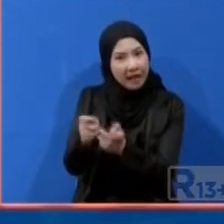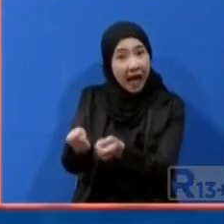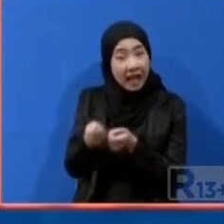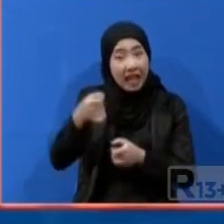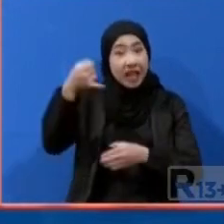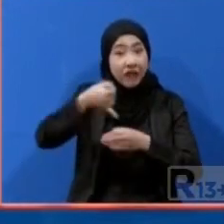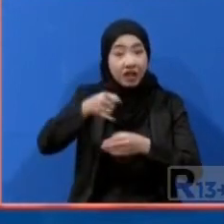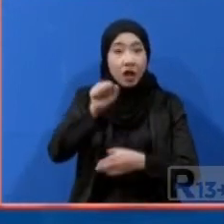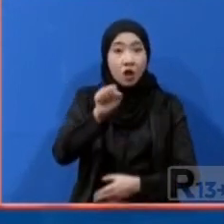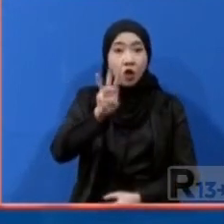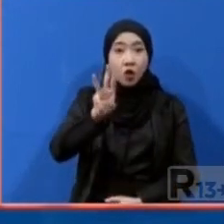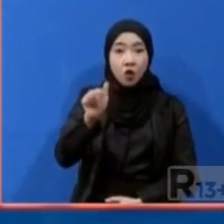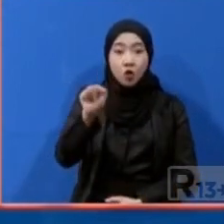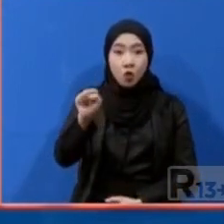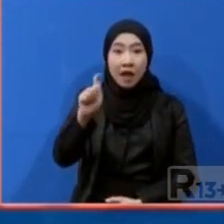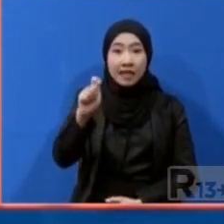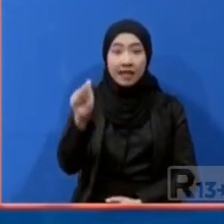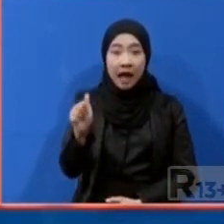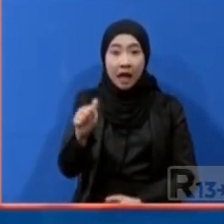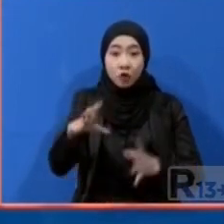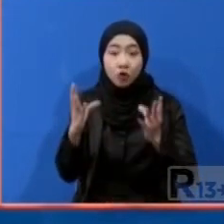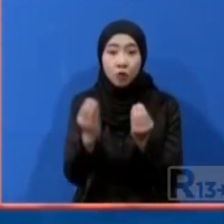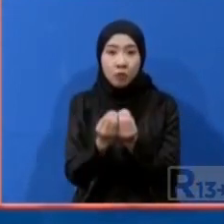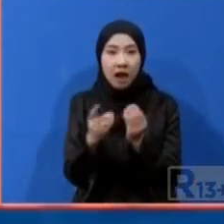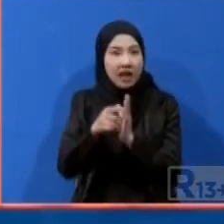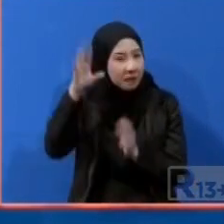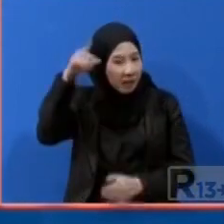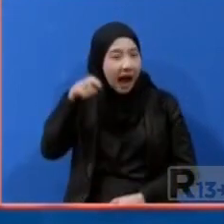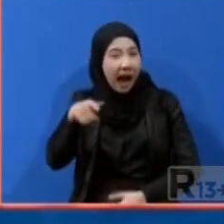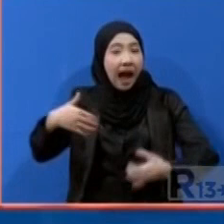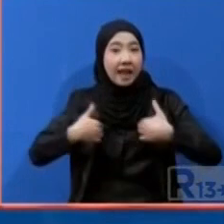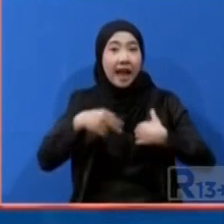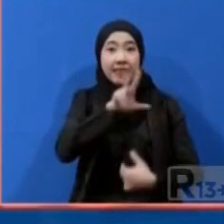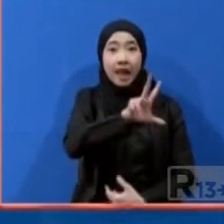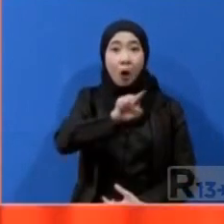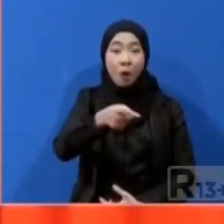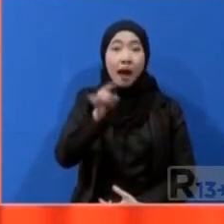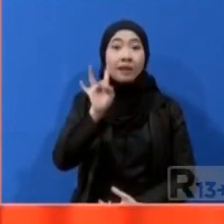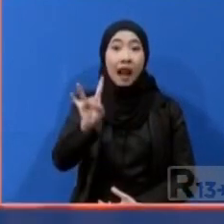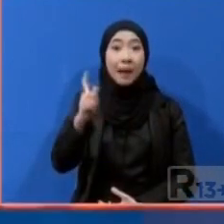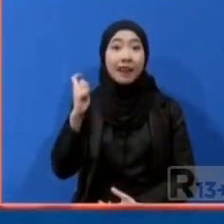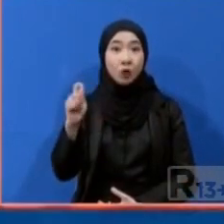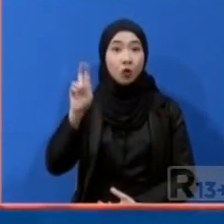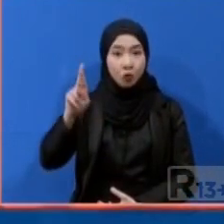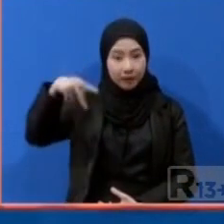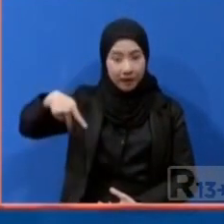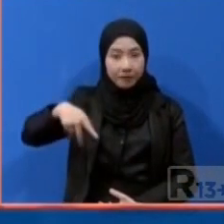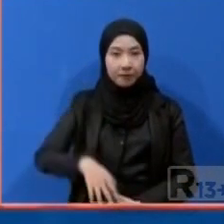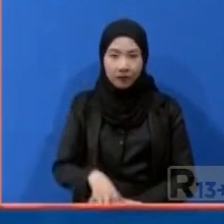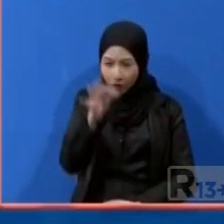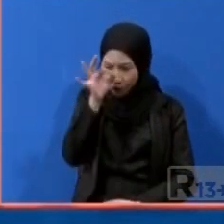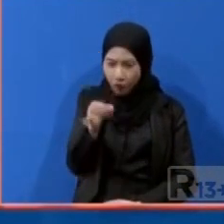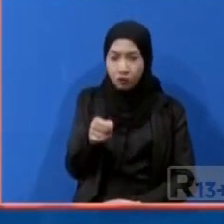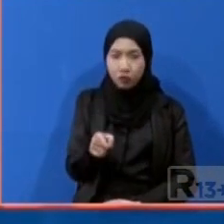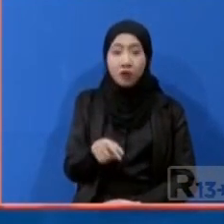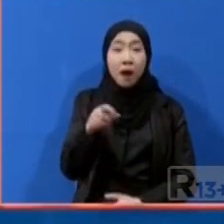yang totalnya diperkirakan mencapai sebesar 3,8 triliun rupiah. Fokus fasilitas PDF ketiga